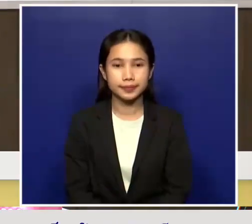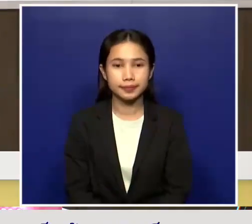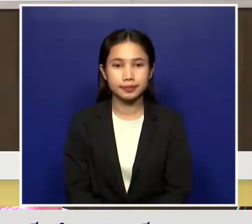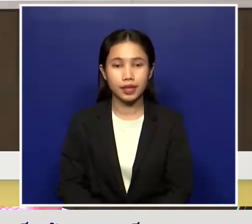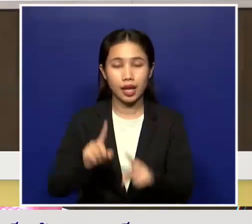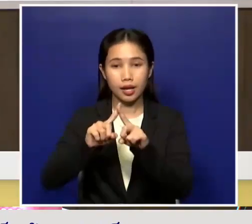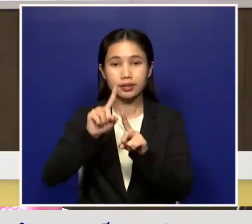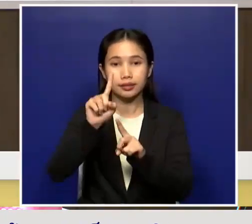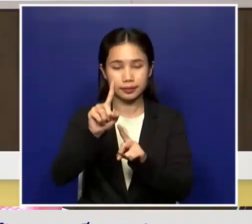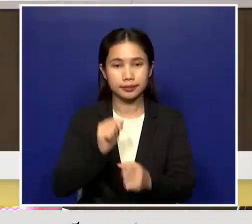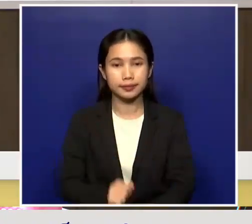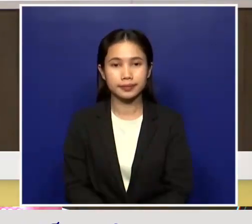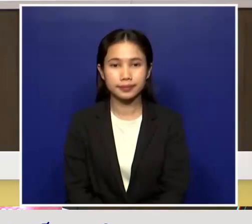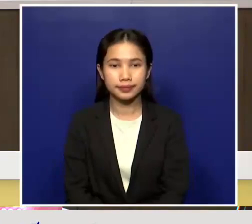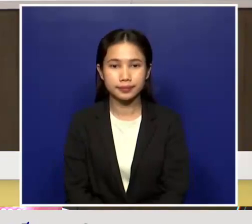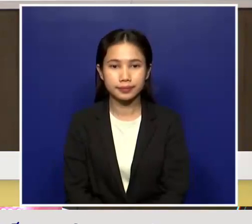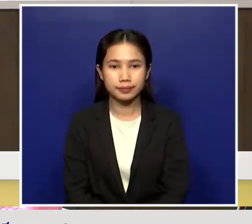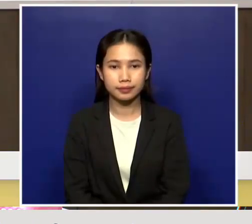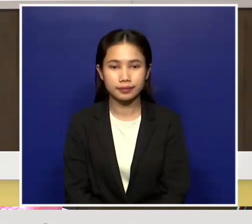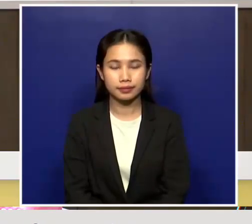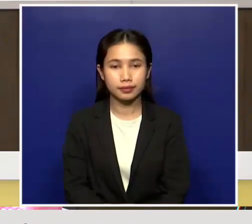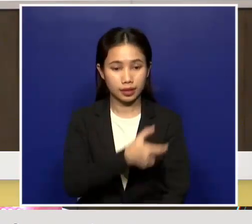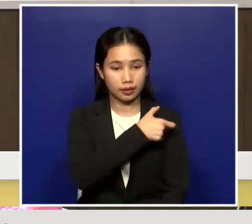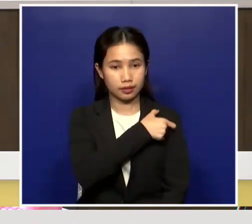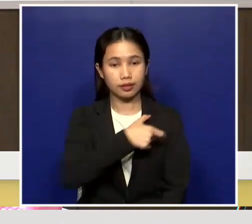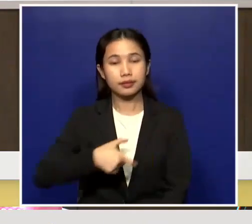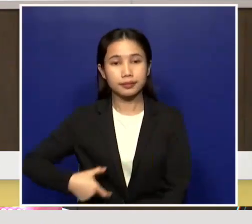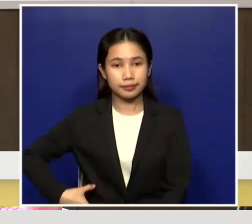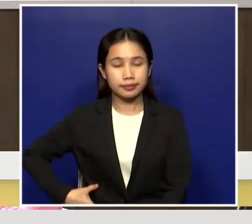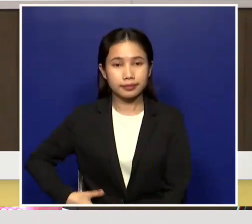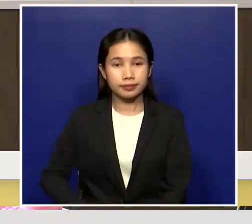เกี่ยวกับเรื่องสถาบัน